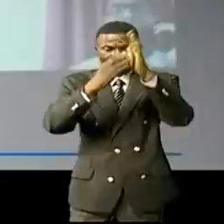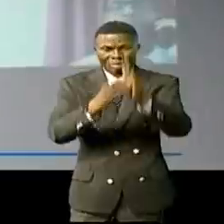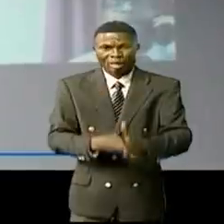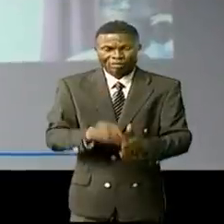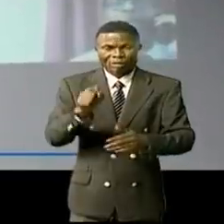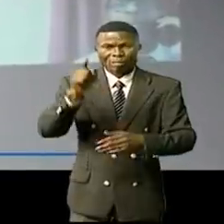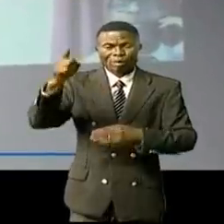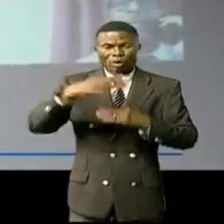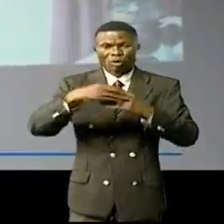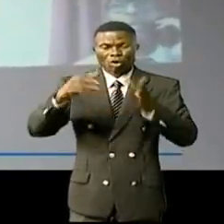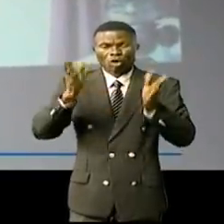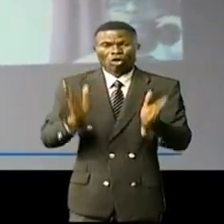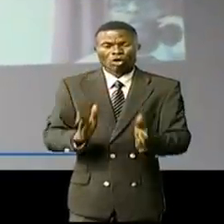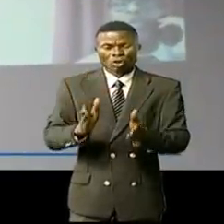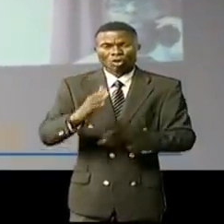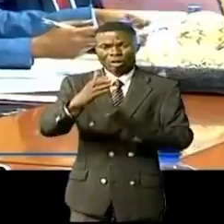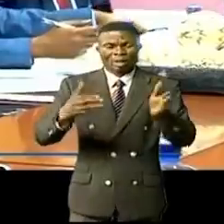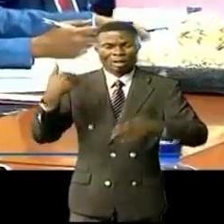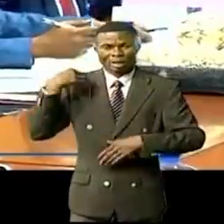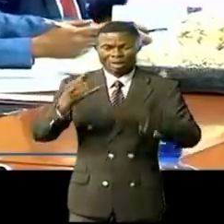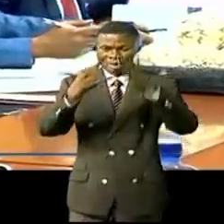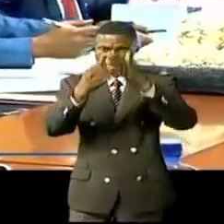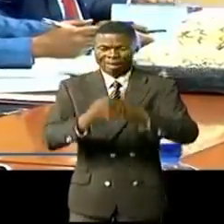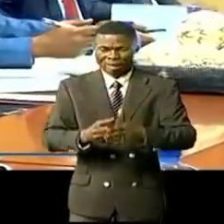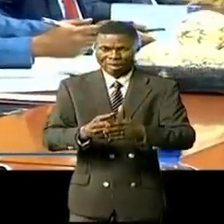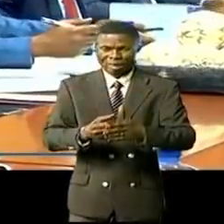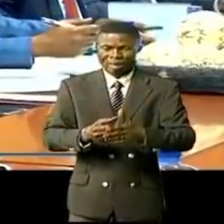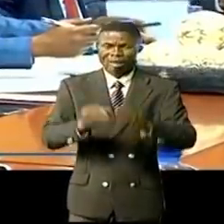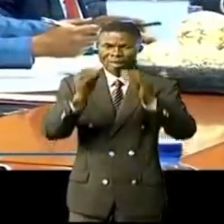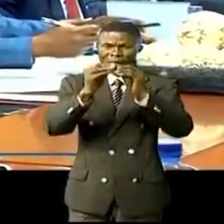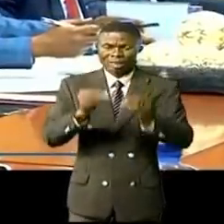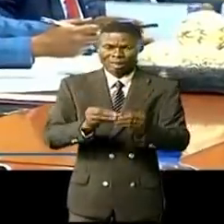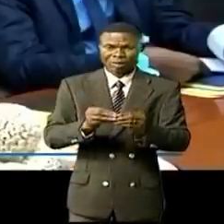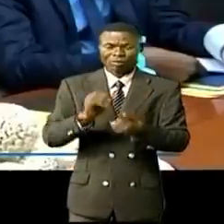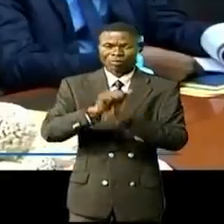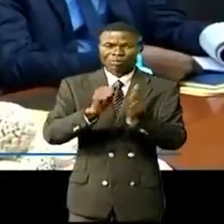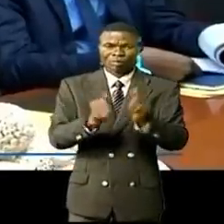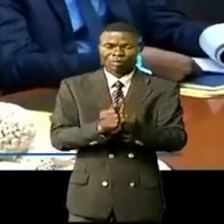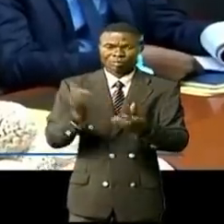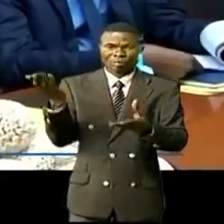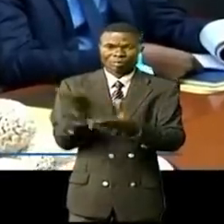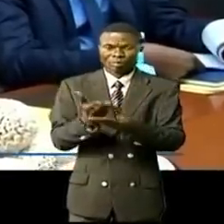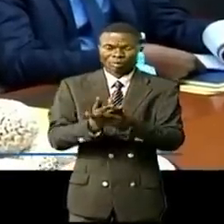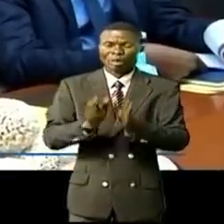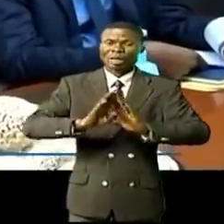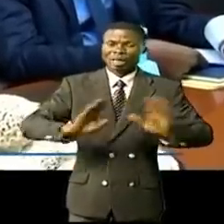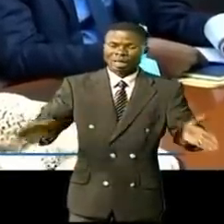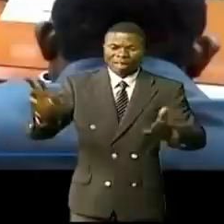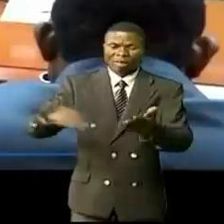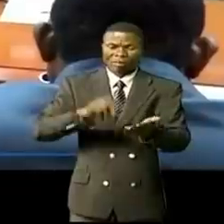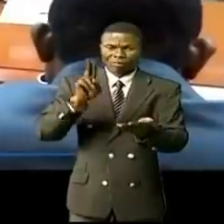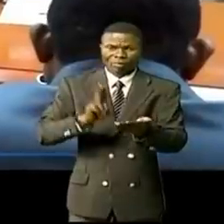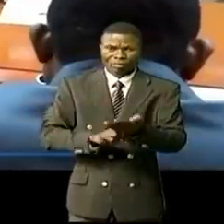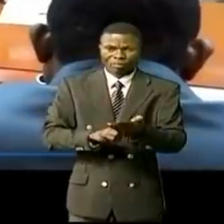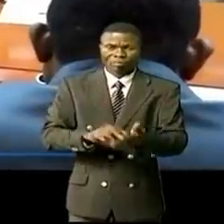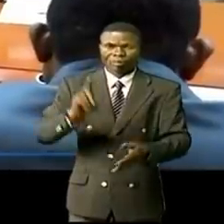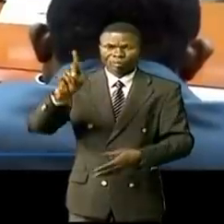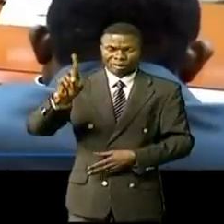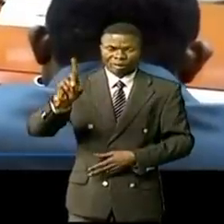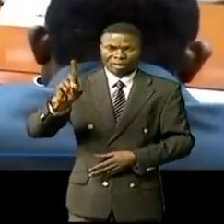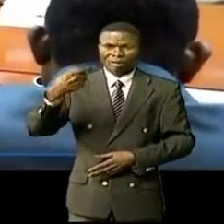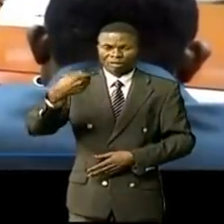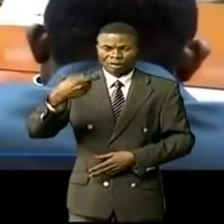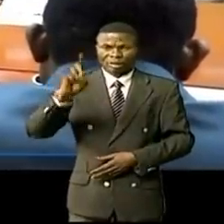congolais des recettes douanières et accisiennes à couvrir dans le cadre du contrat de performance signé par la DGDA.